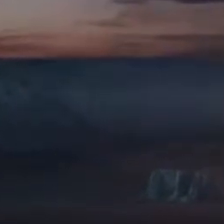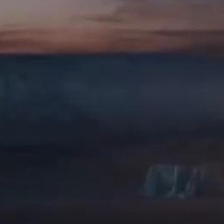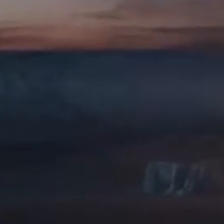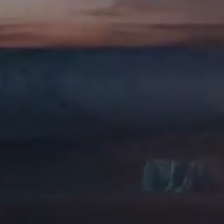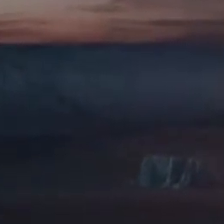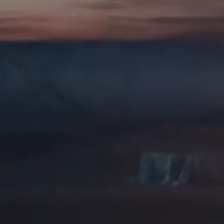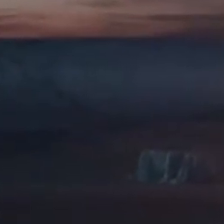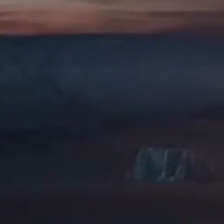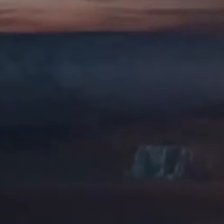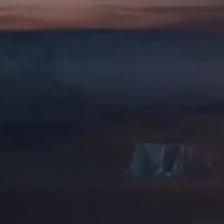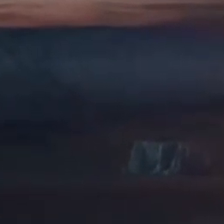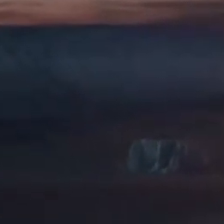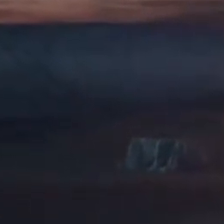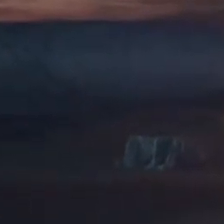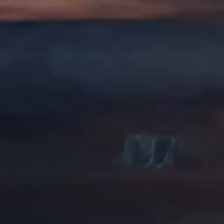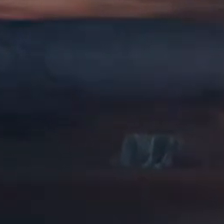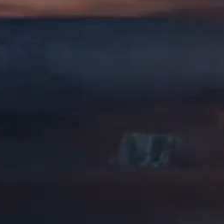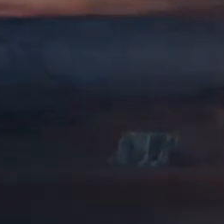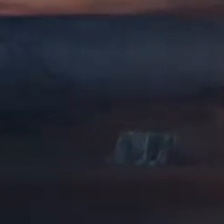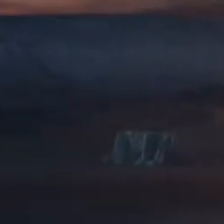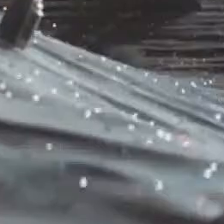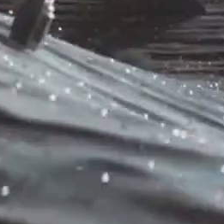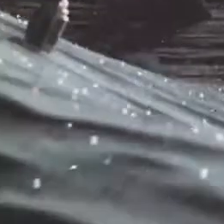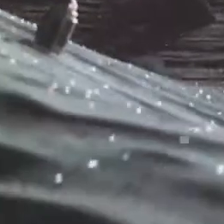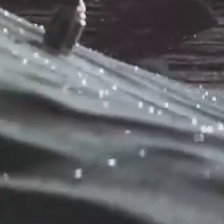رمضان على السعودية.